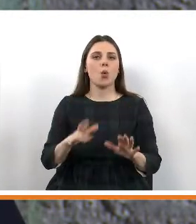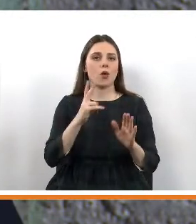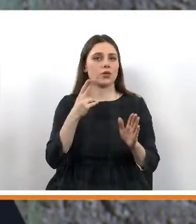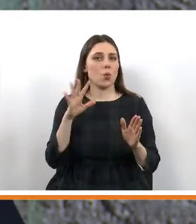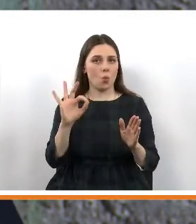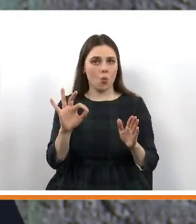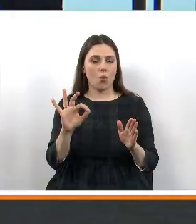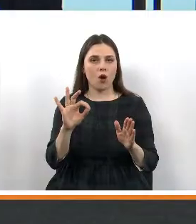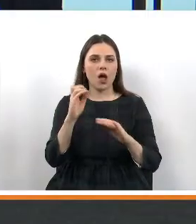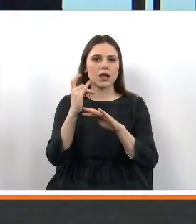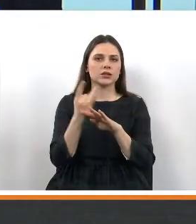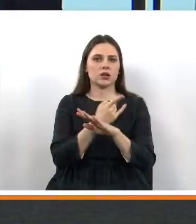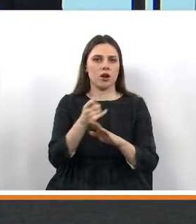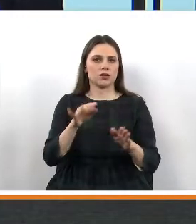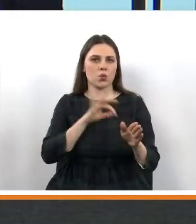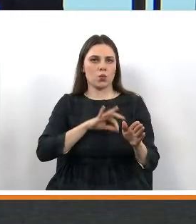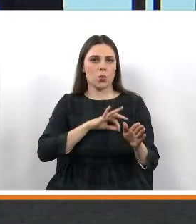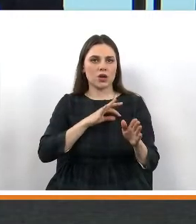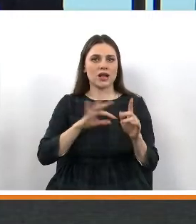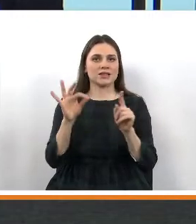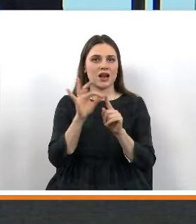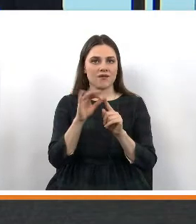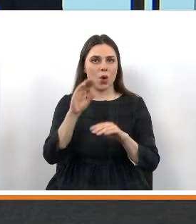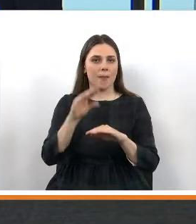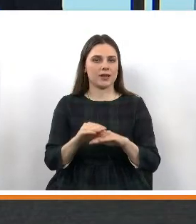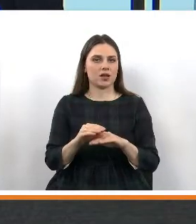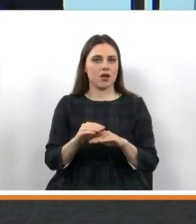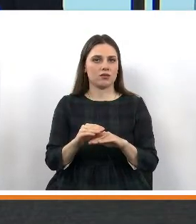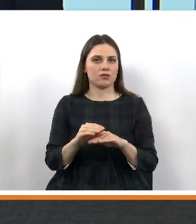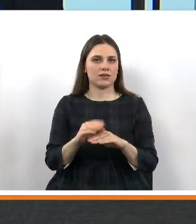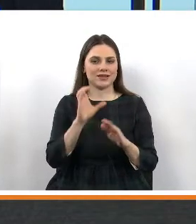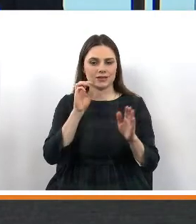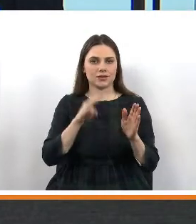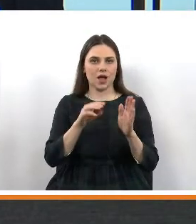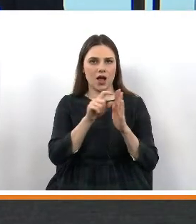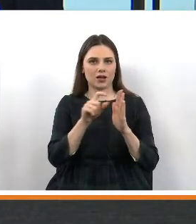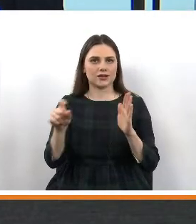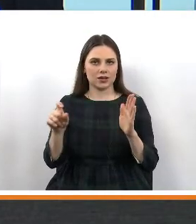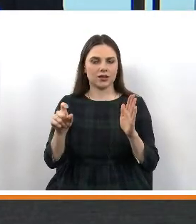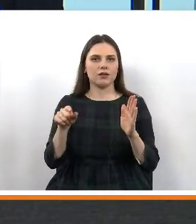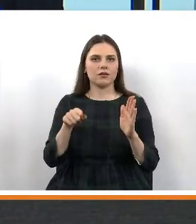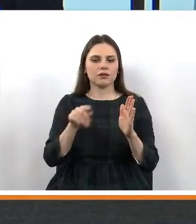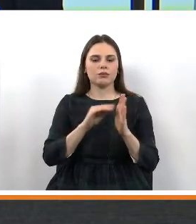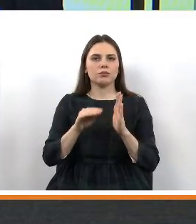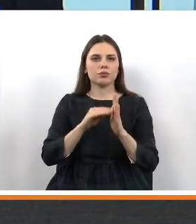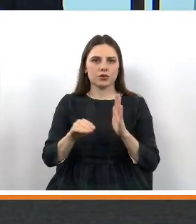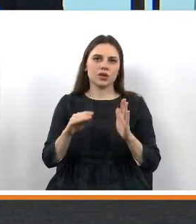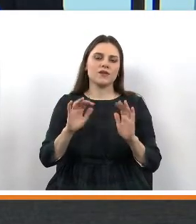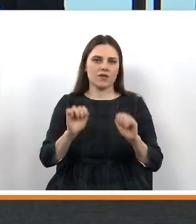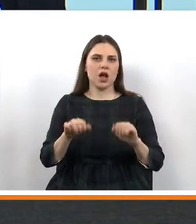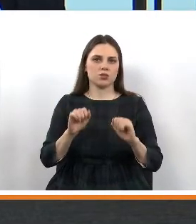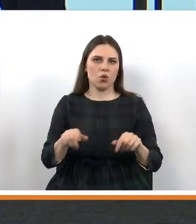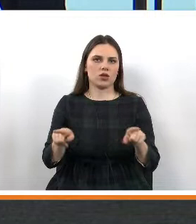поверите, один раз используется словосочетание «целевой капитал». Именно в статье, которая говорит о том, что в принципе возможно и